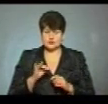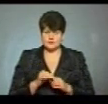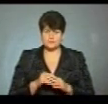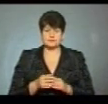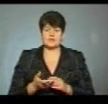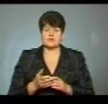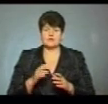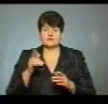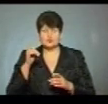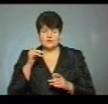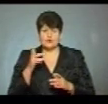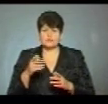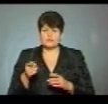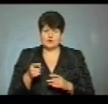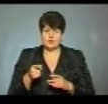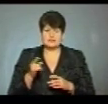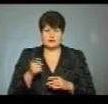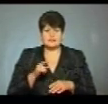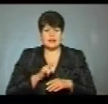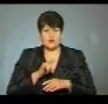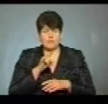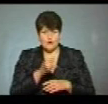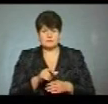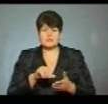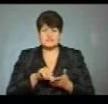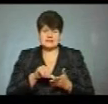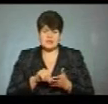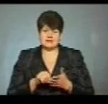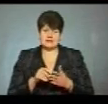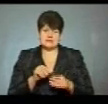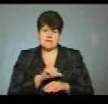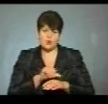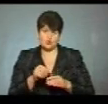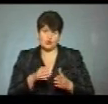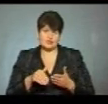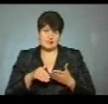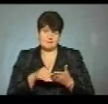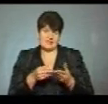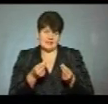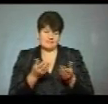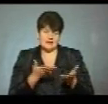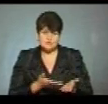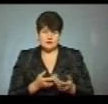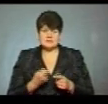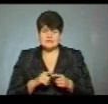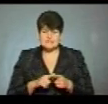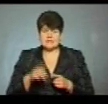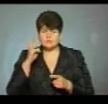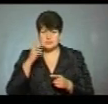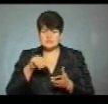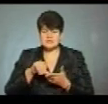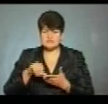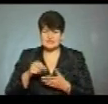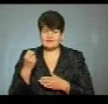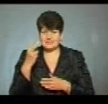Тернополі, Чорткові та Тернопільського аеропорту представили закордонним інвесторам. Це дипломатичні представники 12 країн